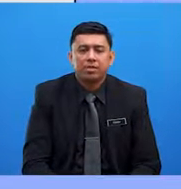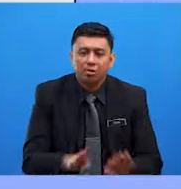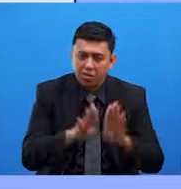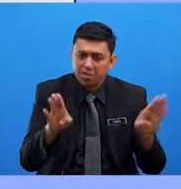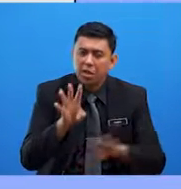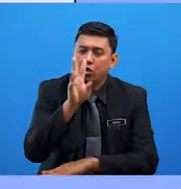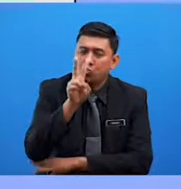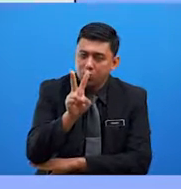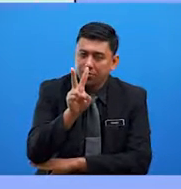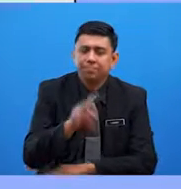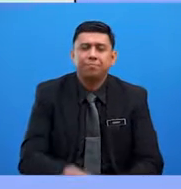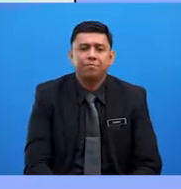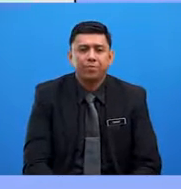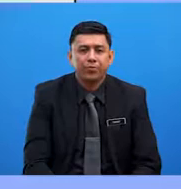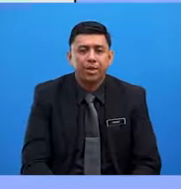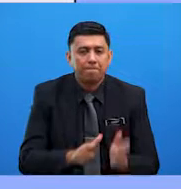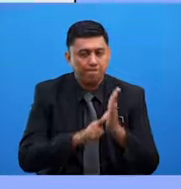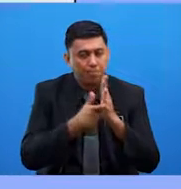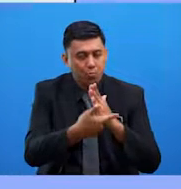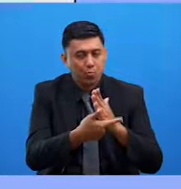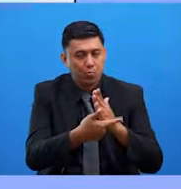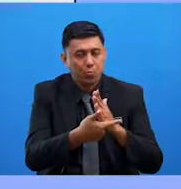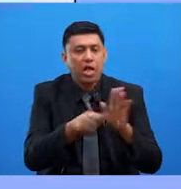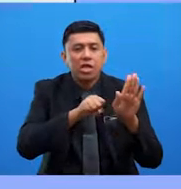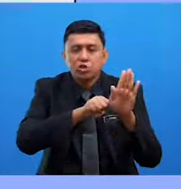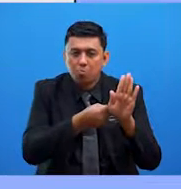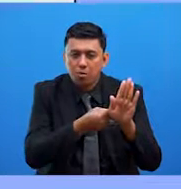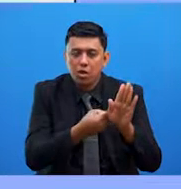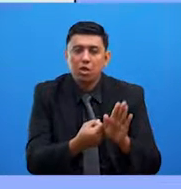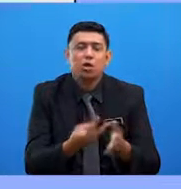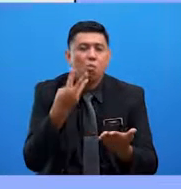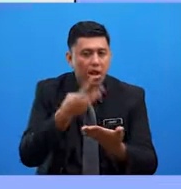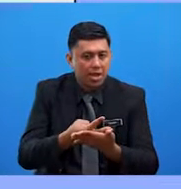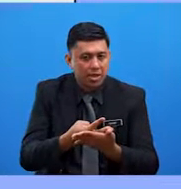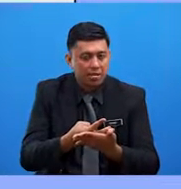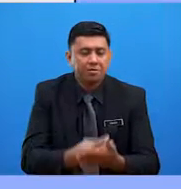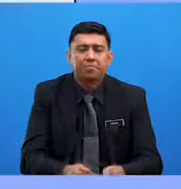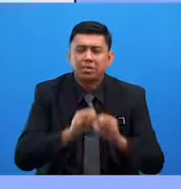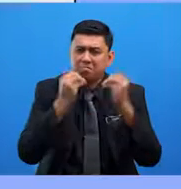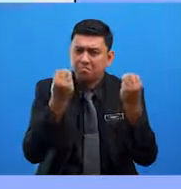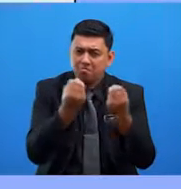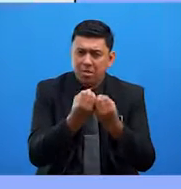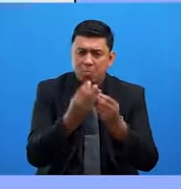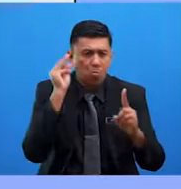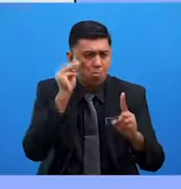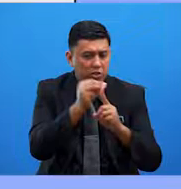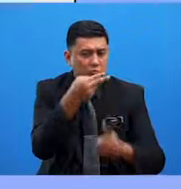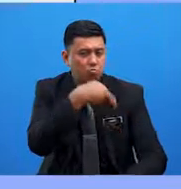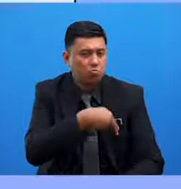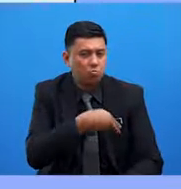Perbandingan kedua adalah melalui sumber keuangan di mana organisasi bermotifkan